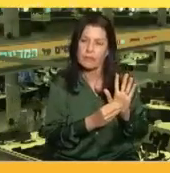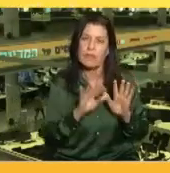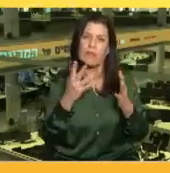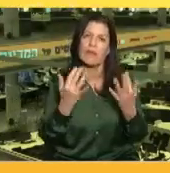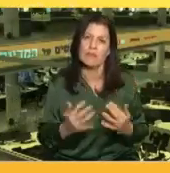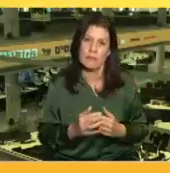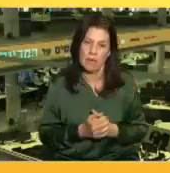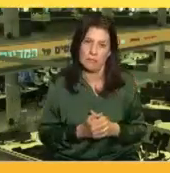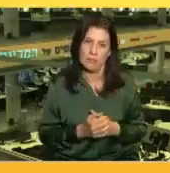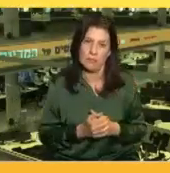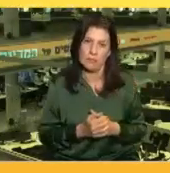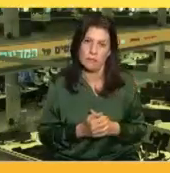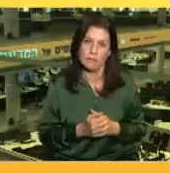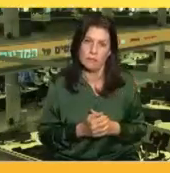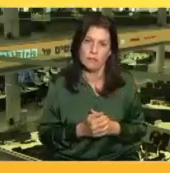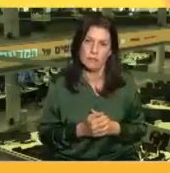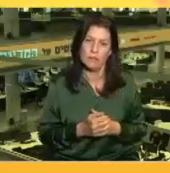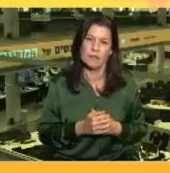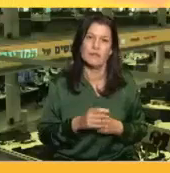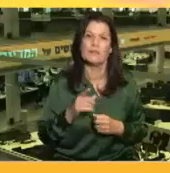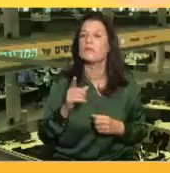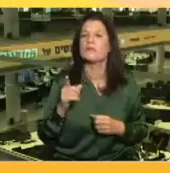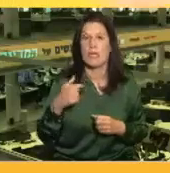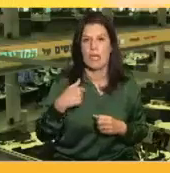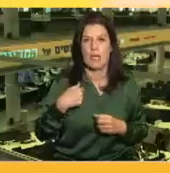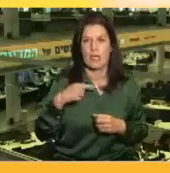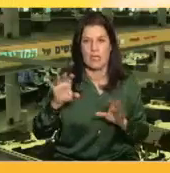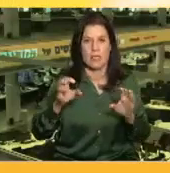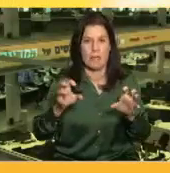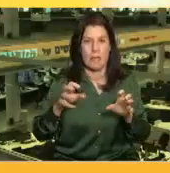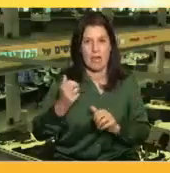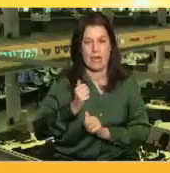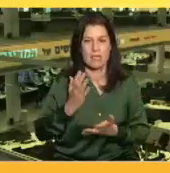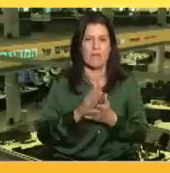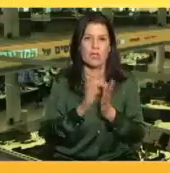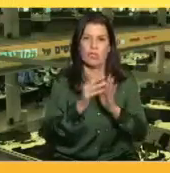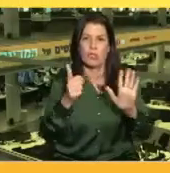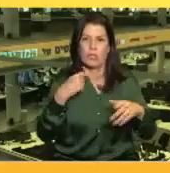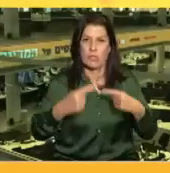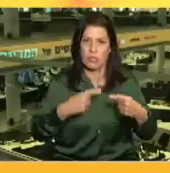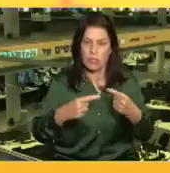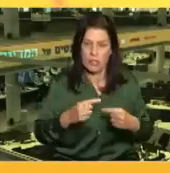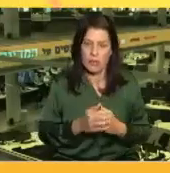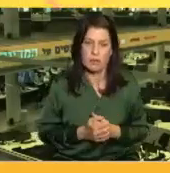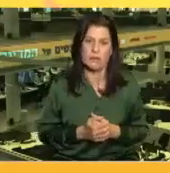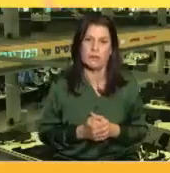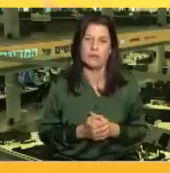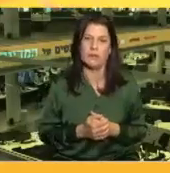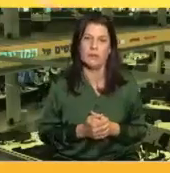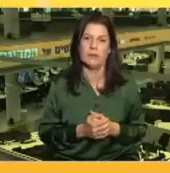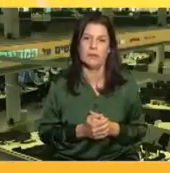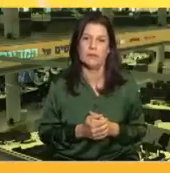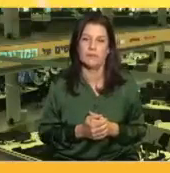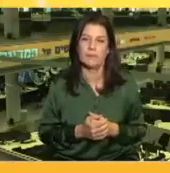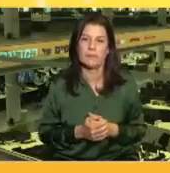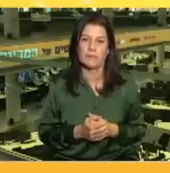ובמספרים. לישיבות הפליי של גלגלץ, אני נמצאת בגלגלץ כבר 16 שנה, לגלגלץ על השולחן מגיע